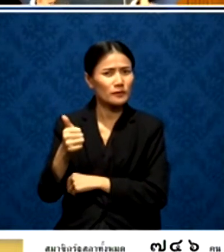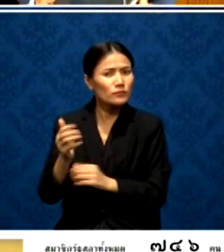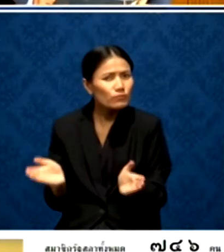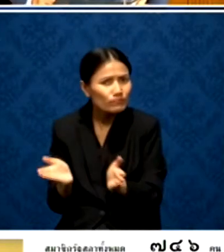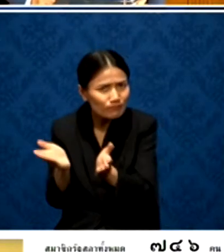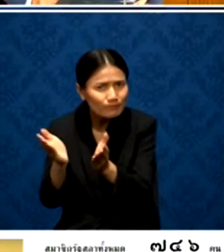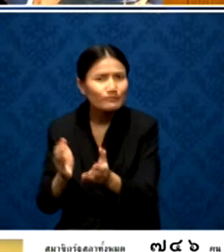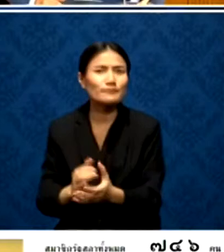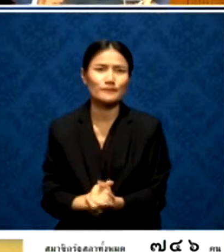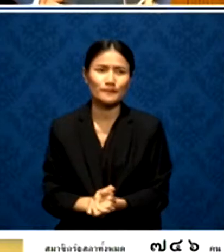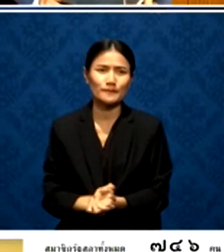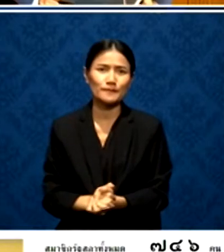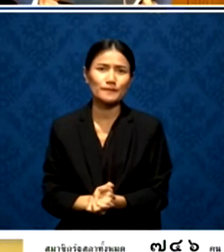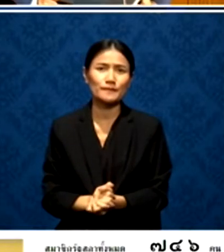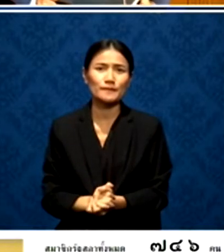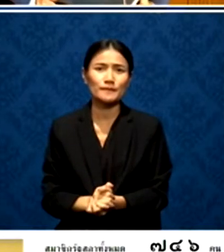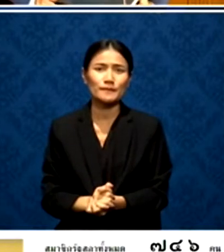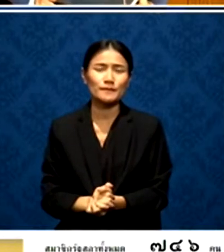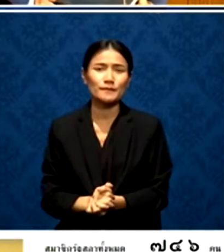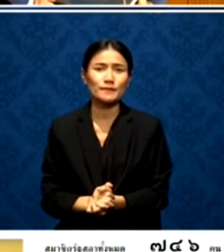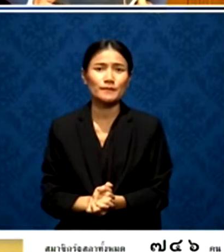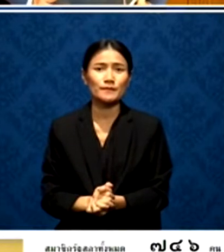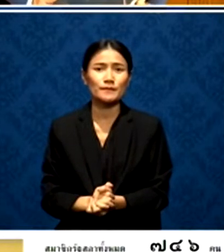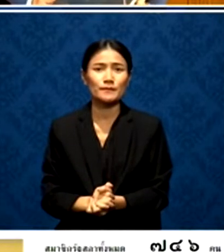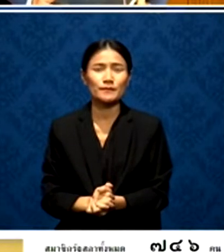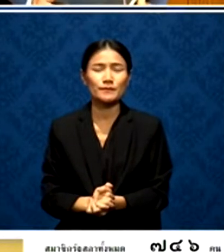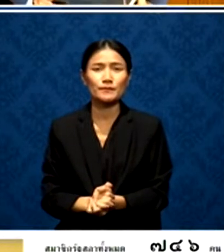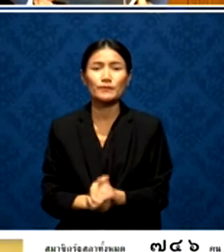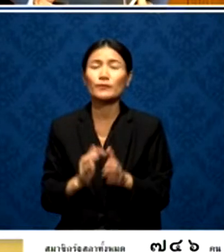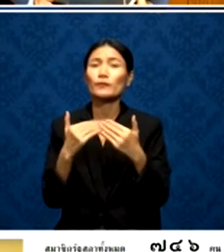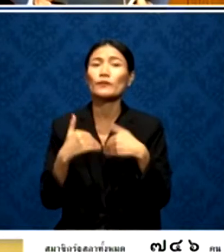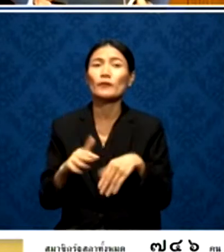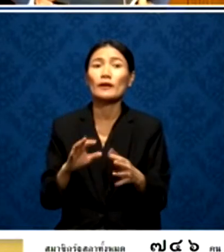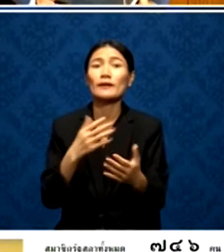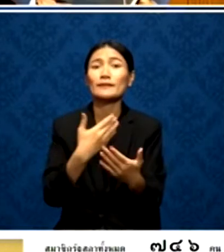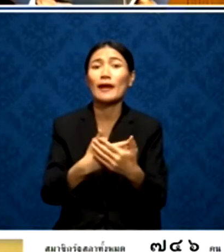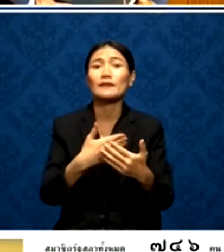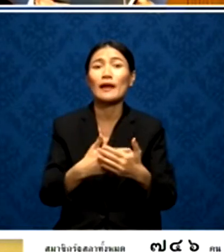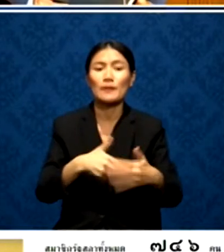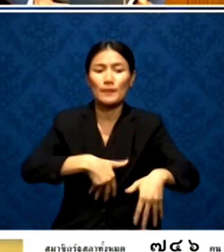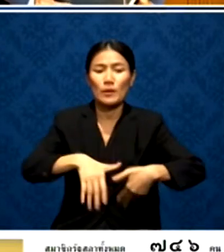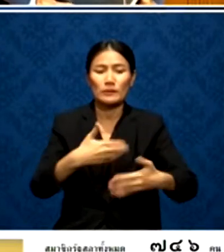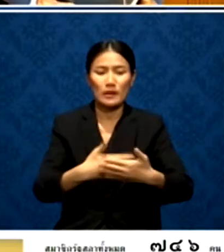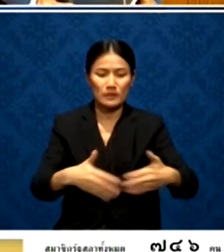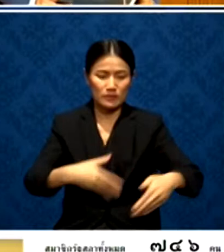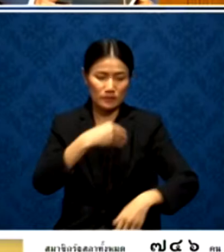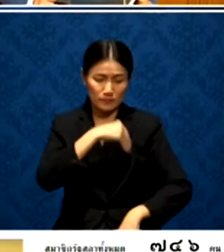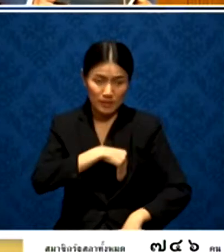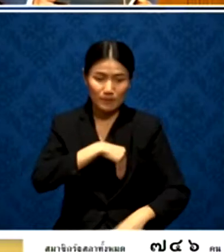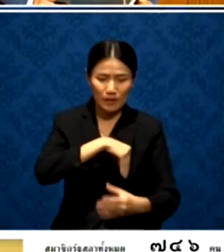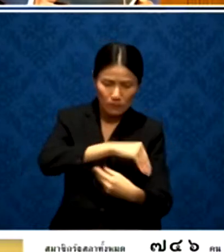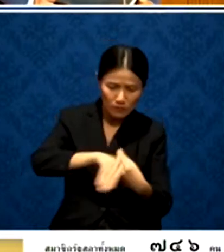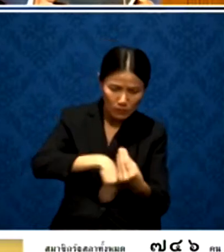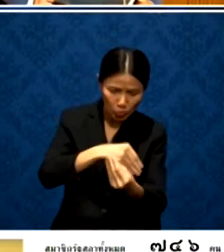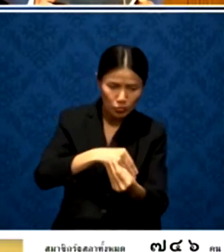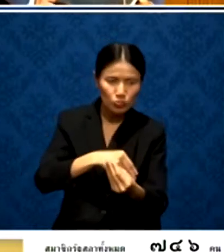ท่านประธานรัฐสภาที่เคารพนอกเหนือไปจากรายได้ที่จะเพิ่มขึ้นพอเพียงต่อการเลี้ยงชีพแล้